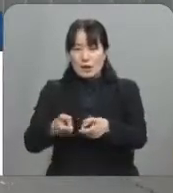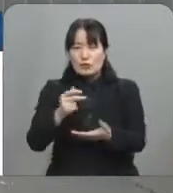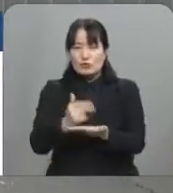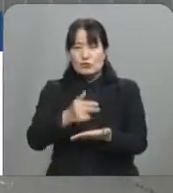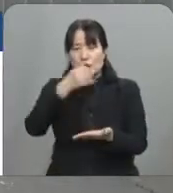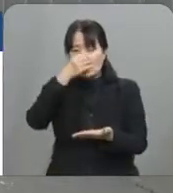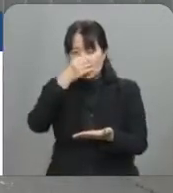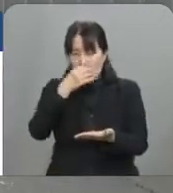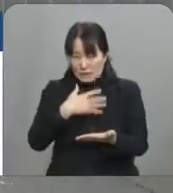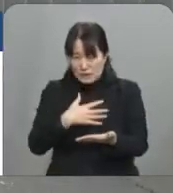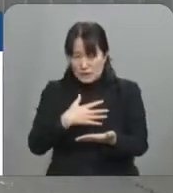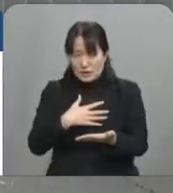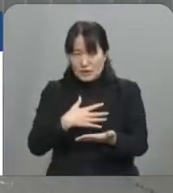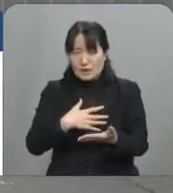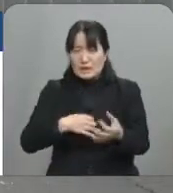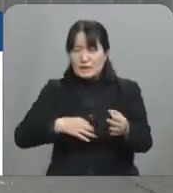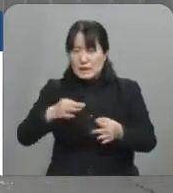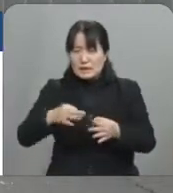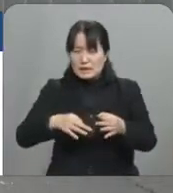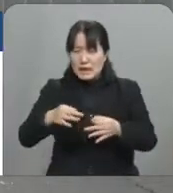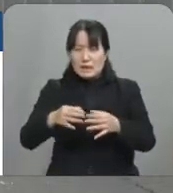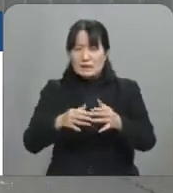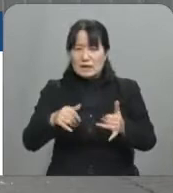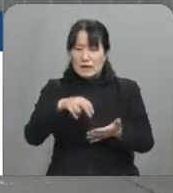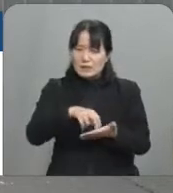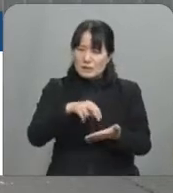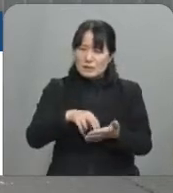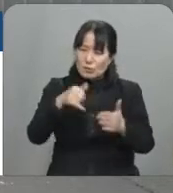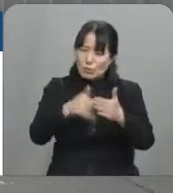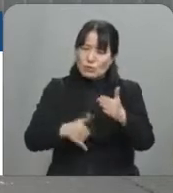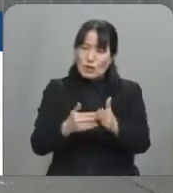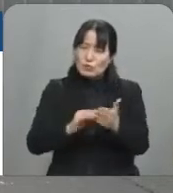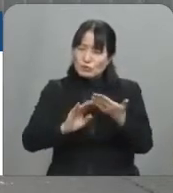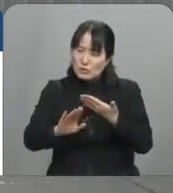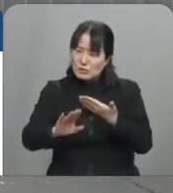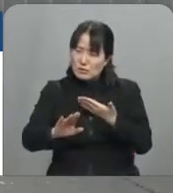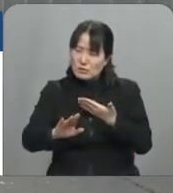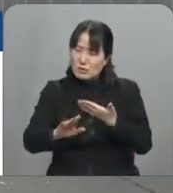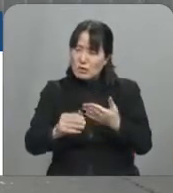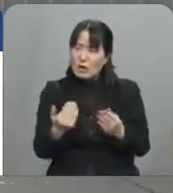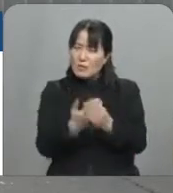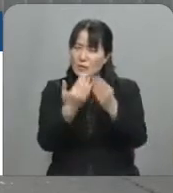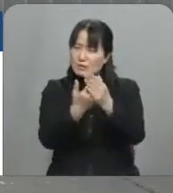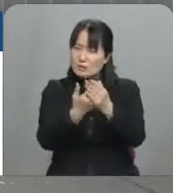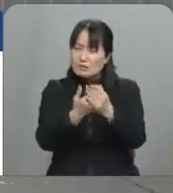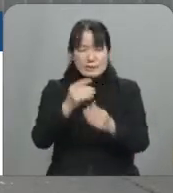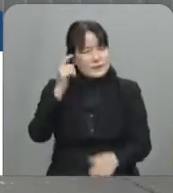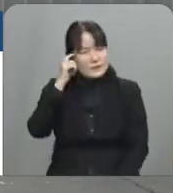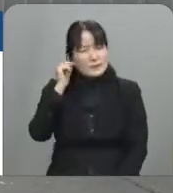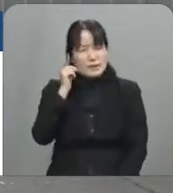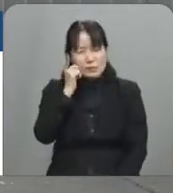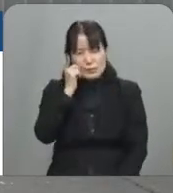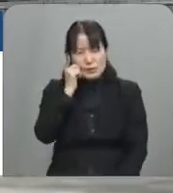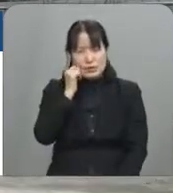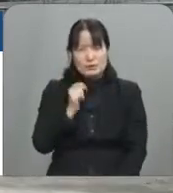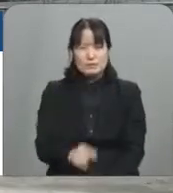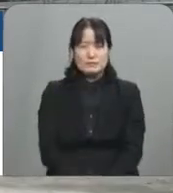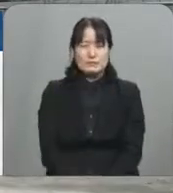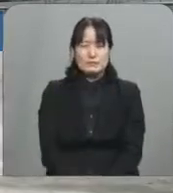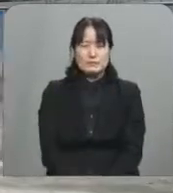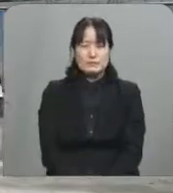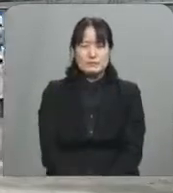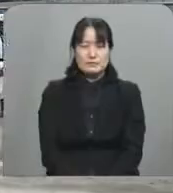힘들어지지. 그럼 저희로서는 공사 후에 더 나아질 거다라고 하는 기대 확신, 이거에 대해서는 일절 생각하고 있지